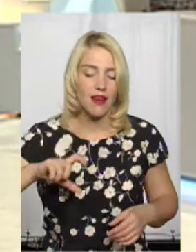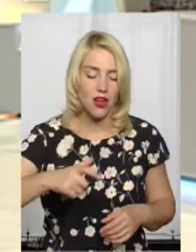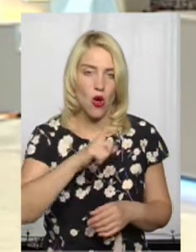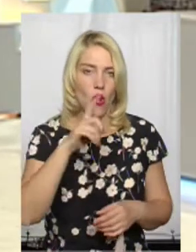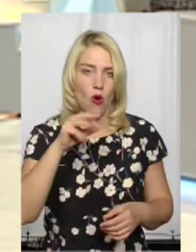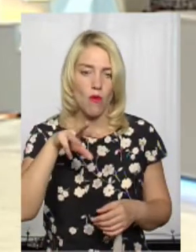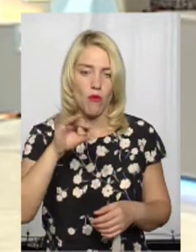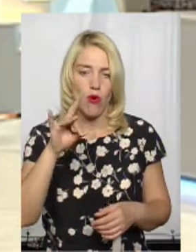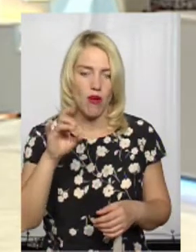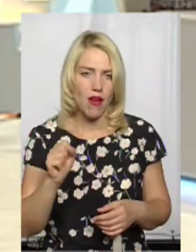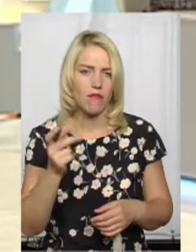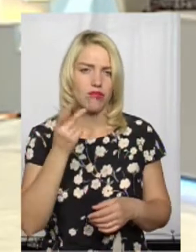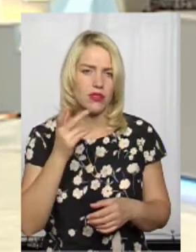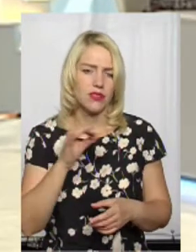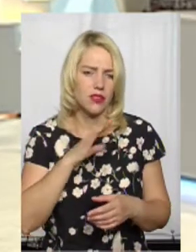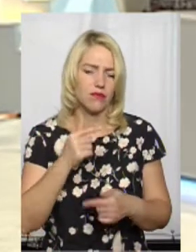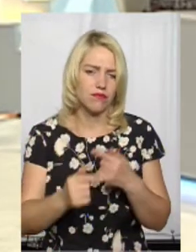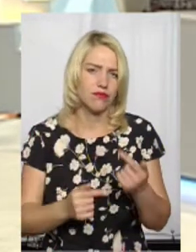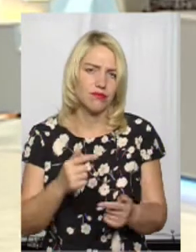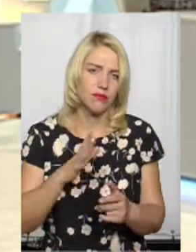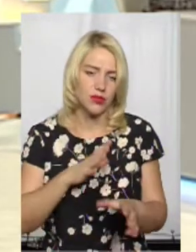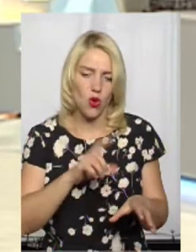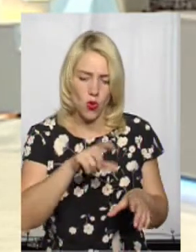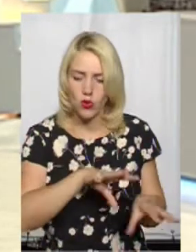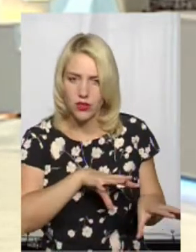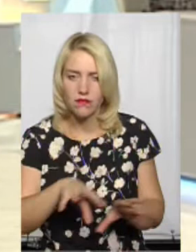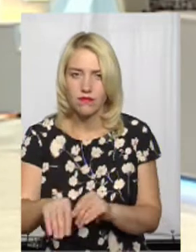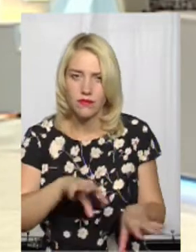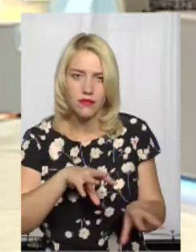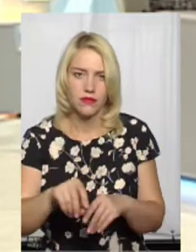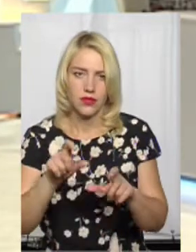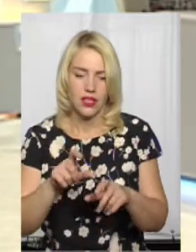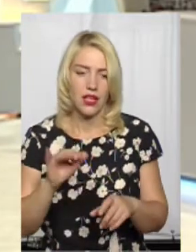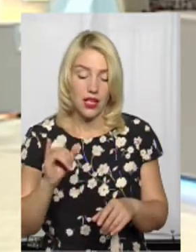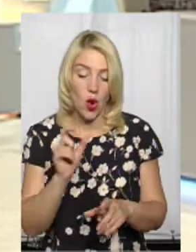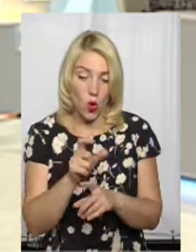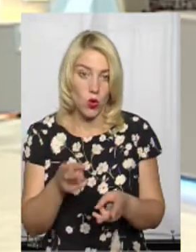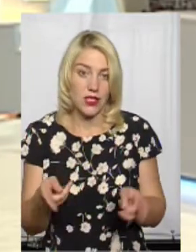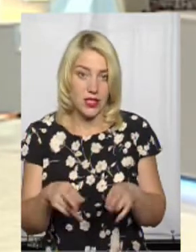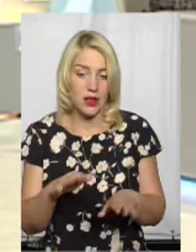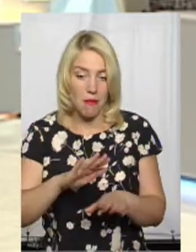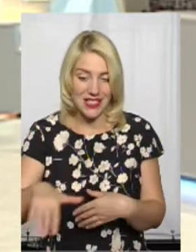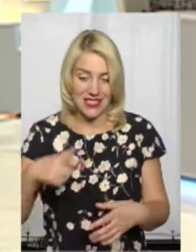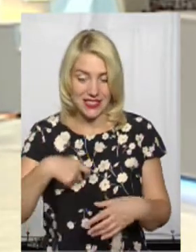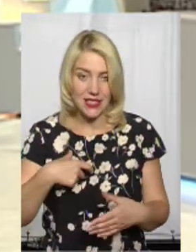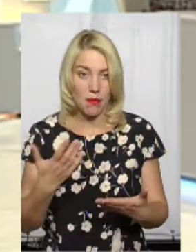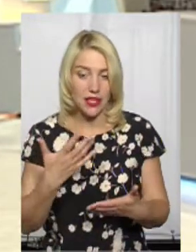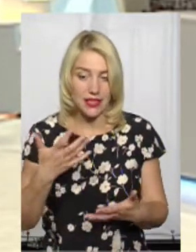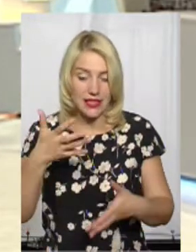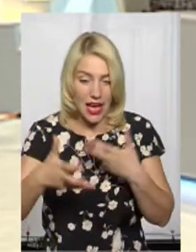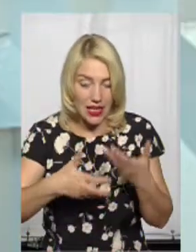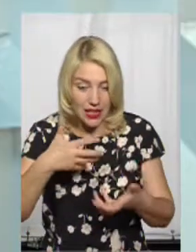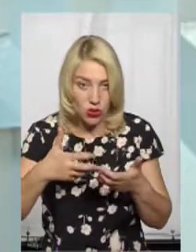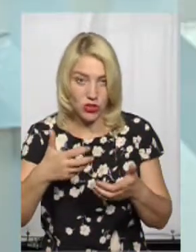йшов безперервний процес заселення людьми. І звісно ж, вони залишили після себе археологічні артефакти,